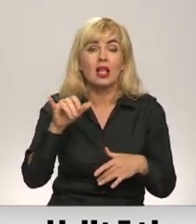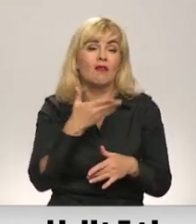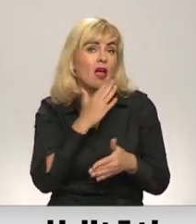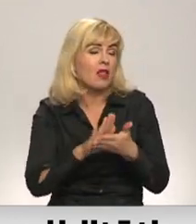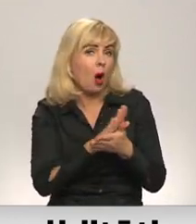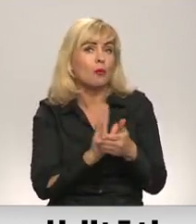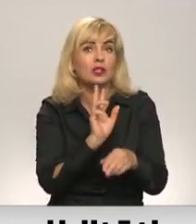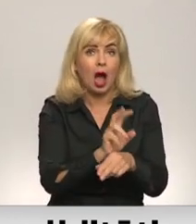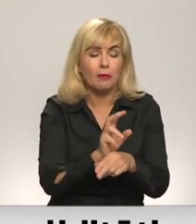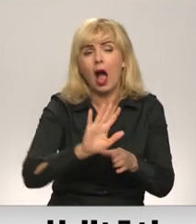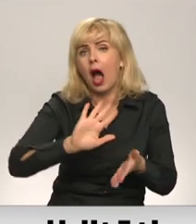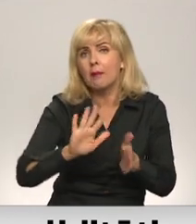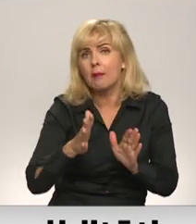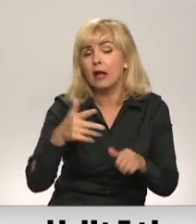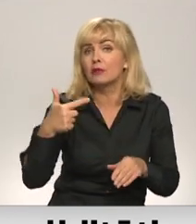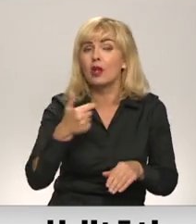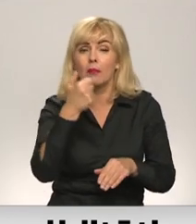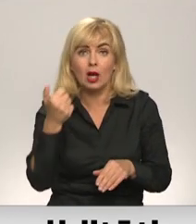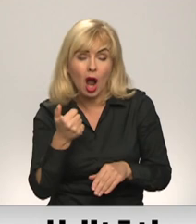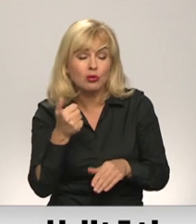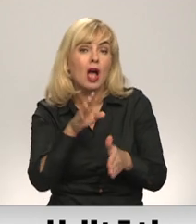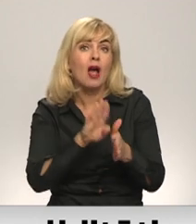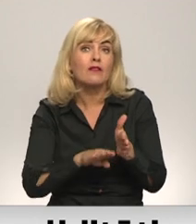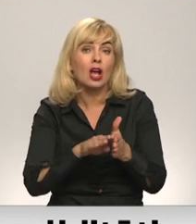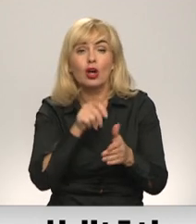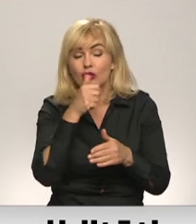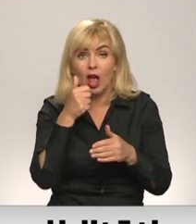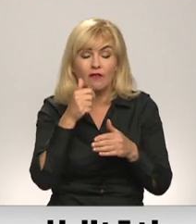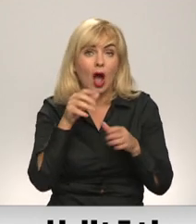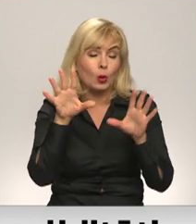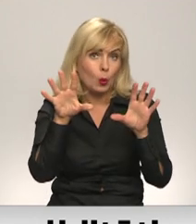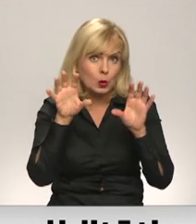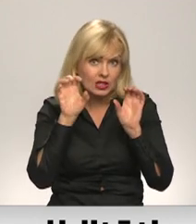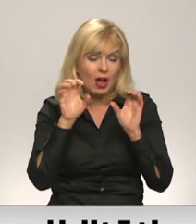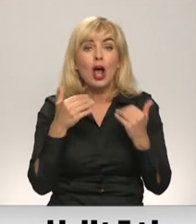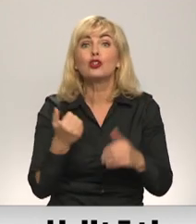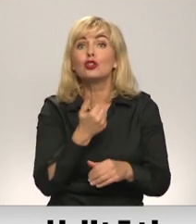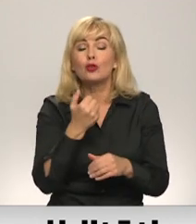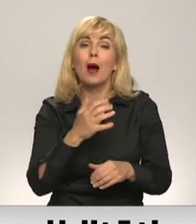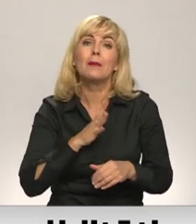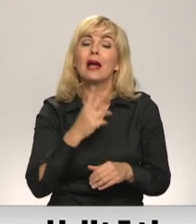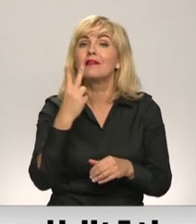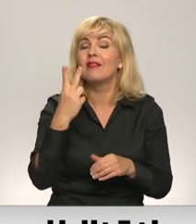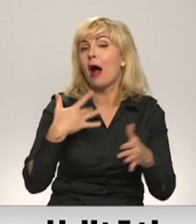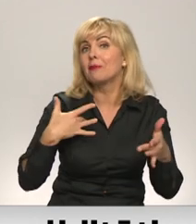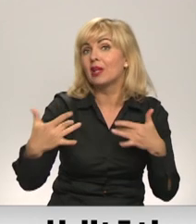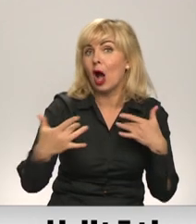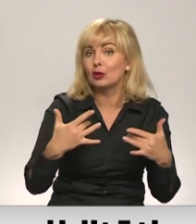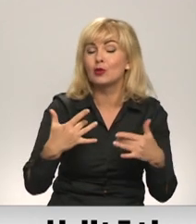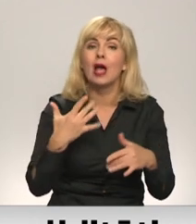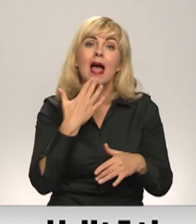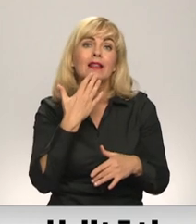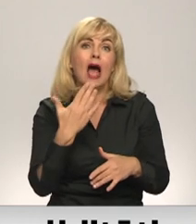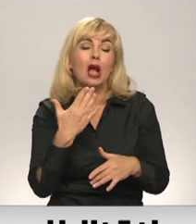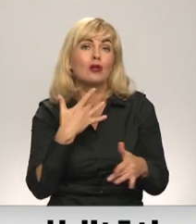apmeklējusi aptuveni 7 gadus, jo gluži vienkārši to nevar uztvert. Taču šogad viņa bijusi uz 2 teātra izrādēm Nacionālajā